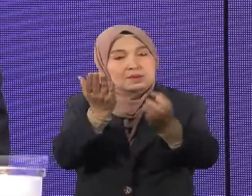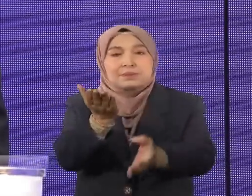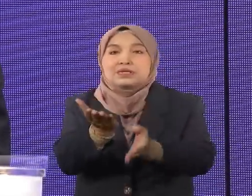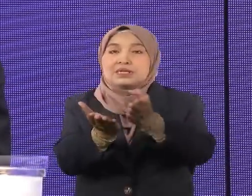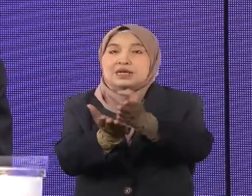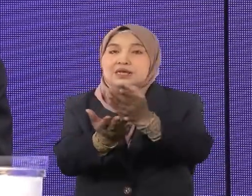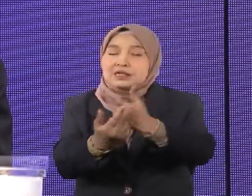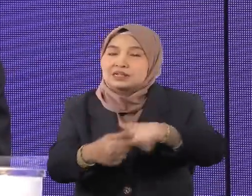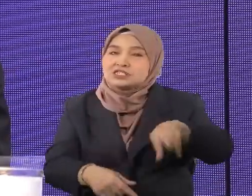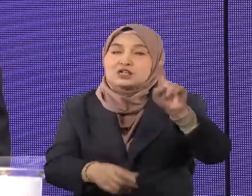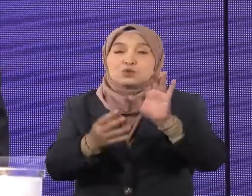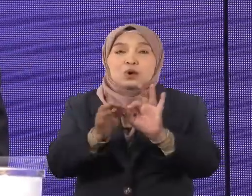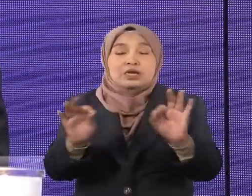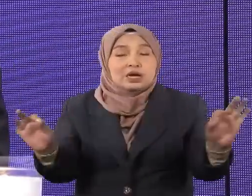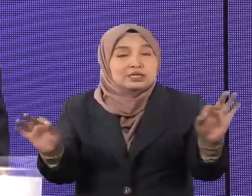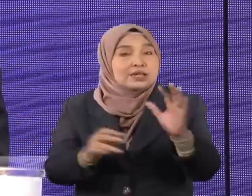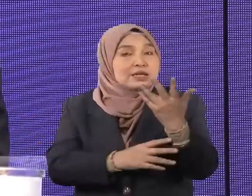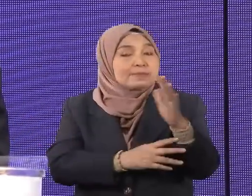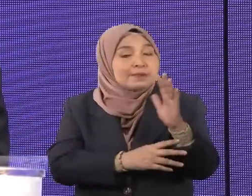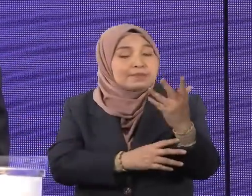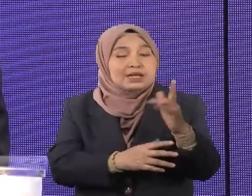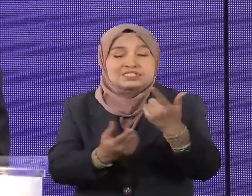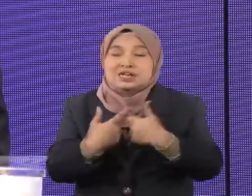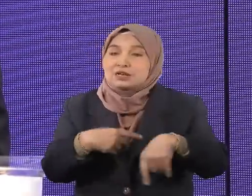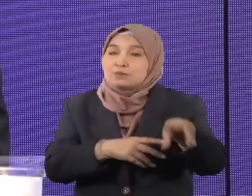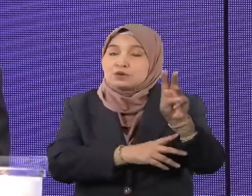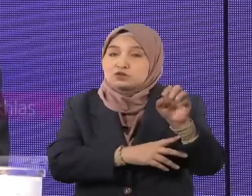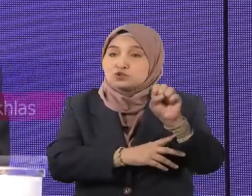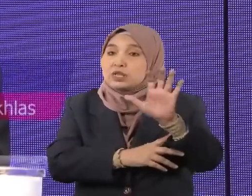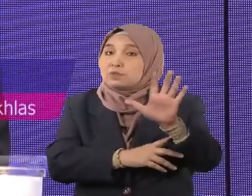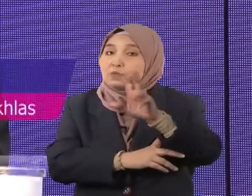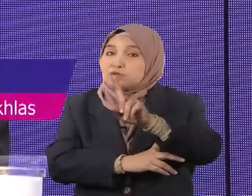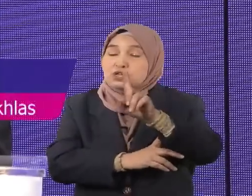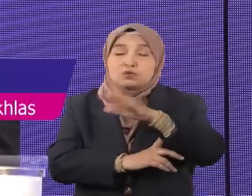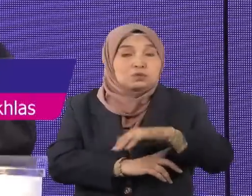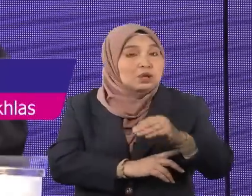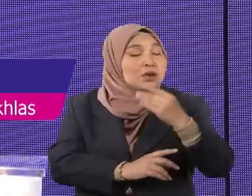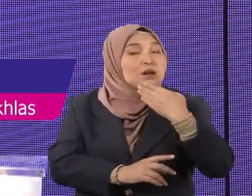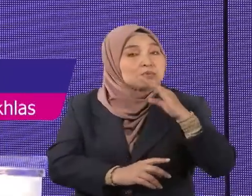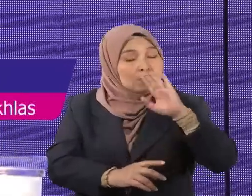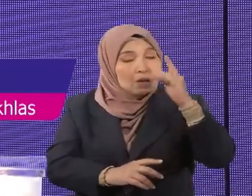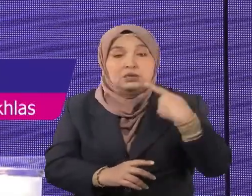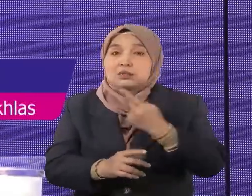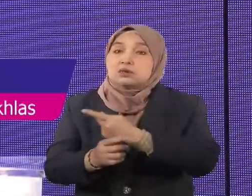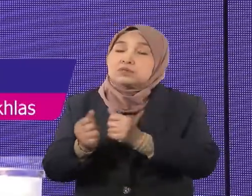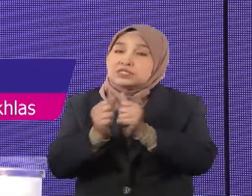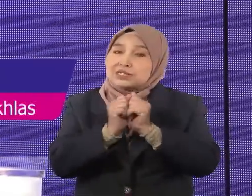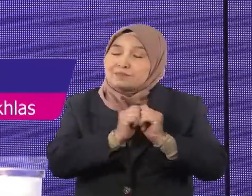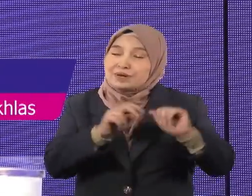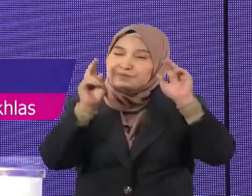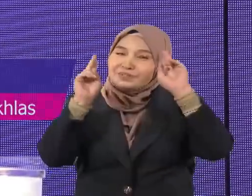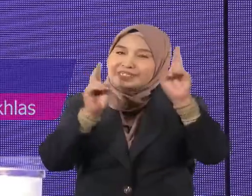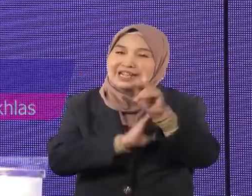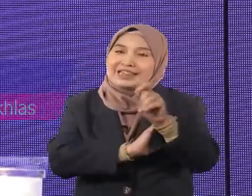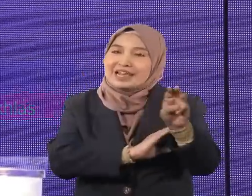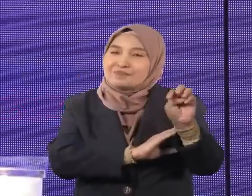daripada satu ayat, ayat yang ke-15 daripada halaman ke-51. Dan alhamdulillah pada hari ini kita bersama Al-Fadhil Ustaz Tarmizi